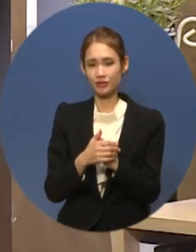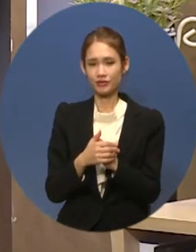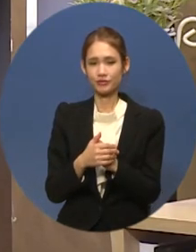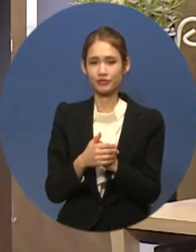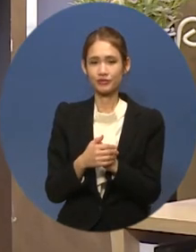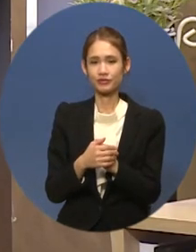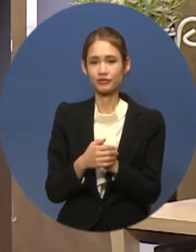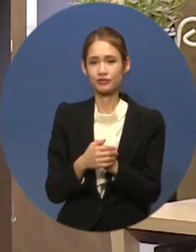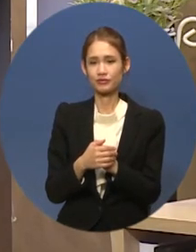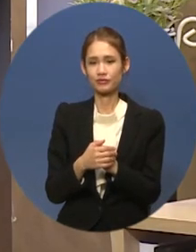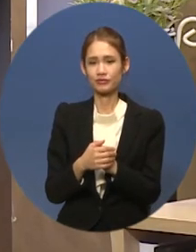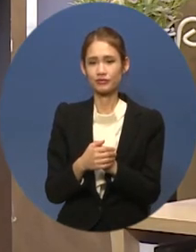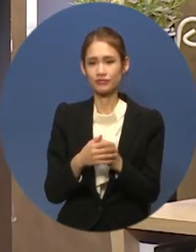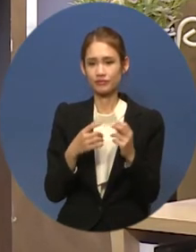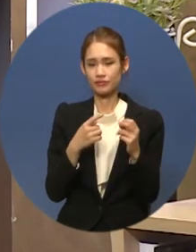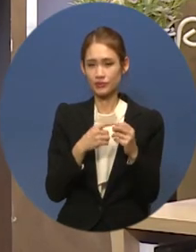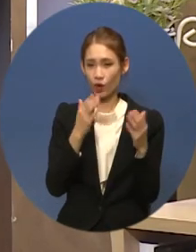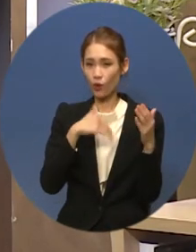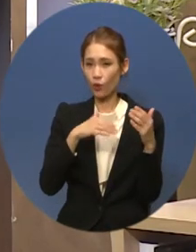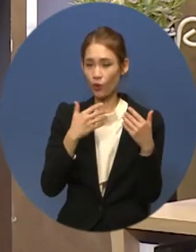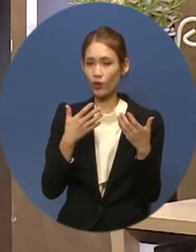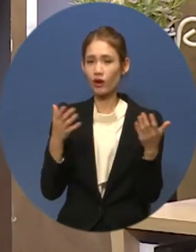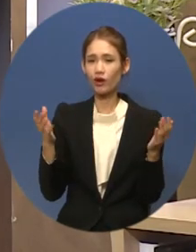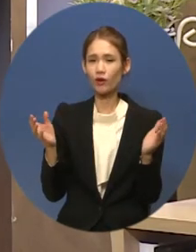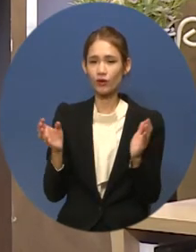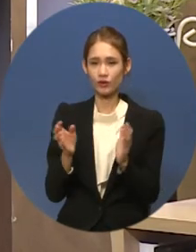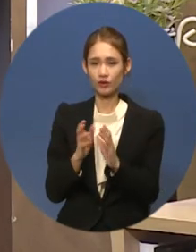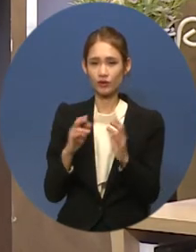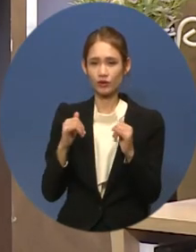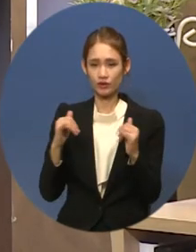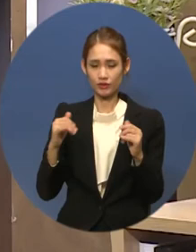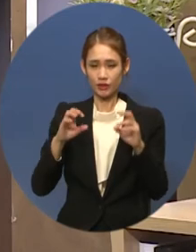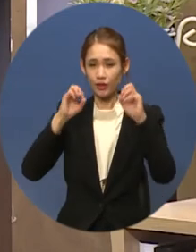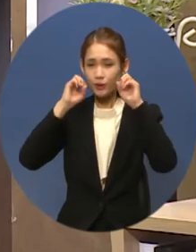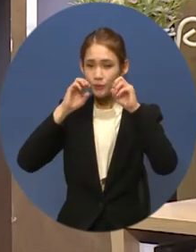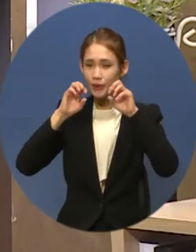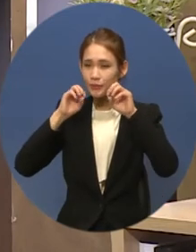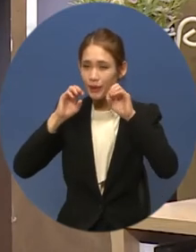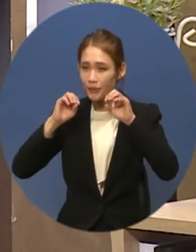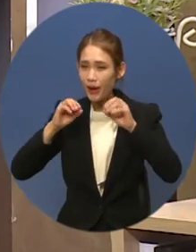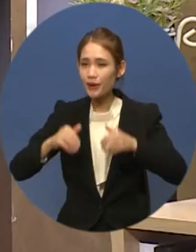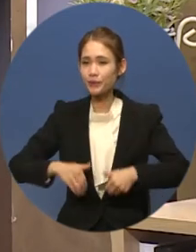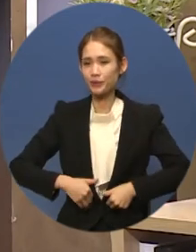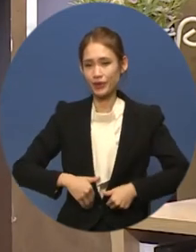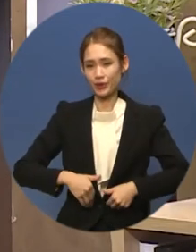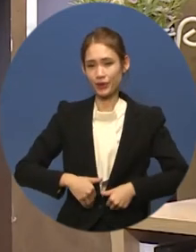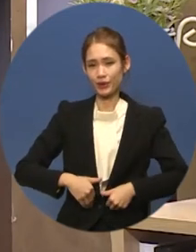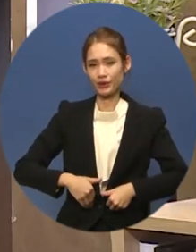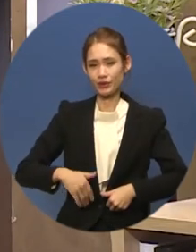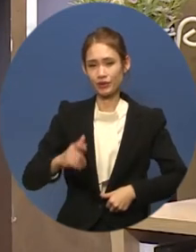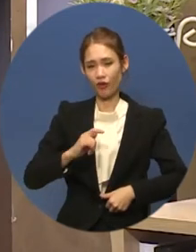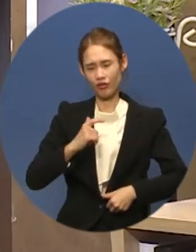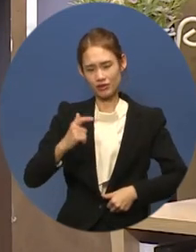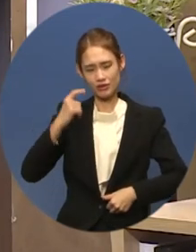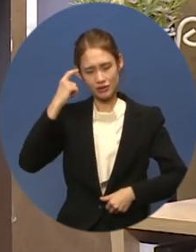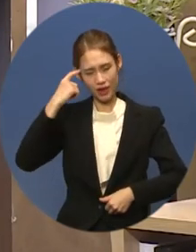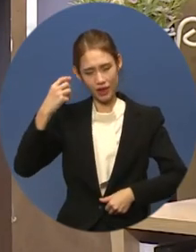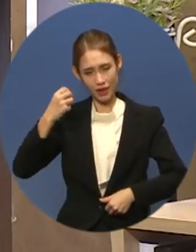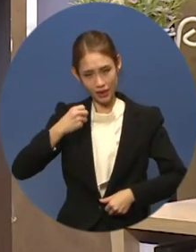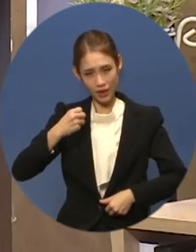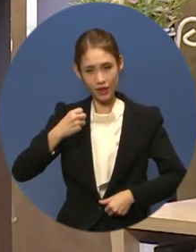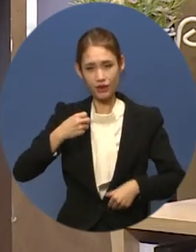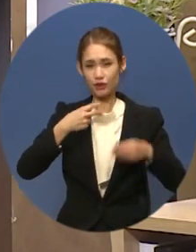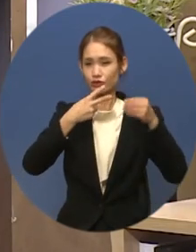얘기를 하신 게 공공기관 들을 국민들에게 널리 알려야 된다 이렇게 그 위로 다 가야 된다고 말씀해 주셨고